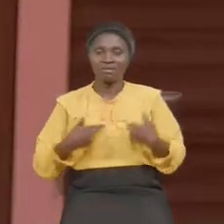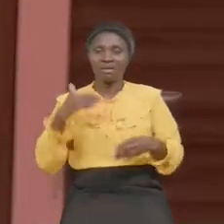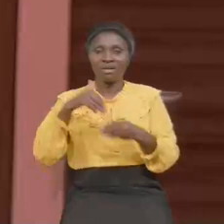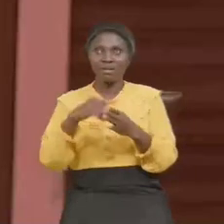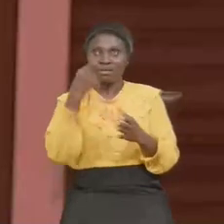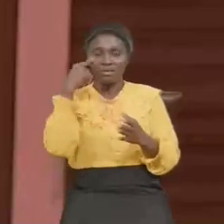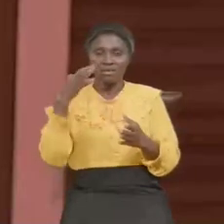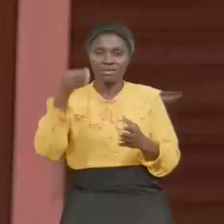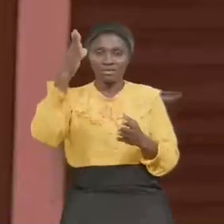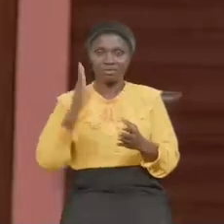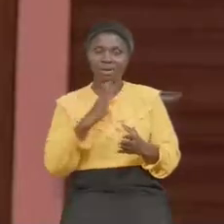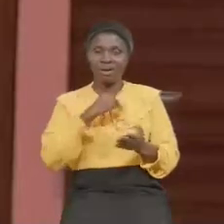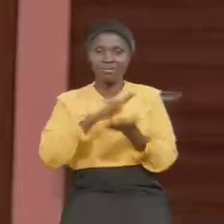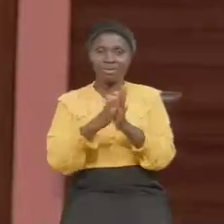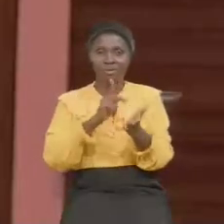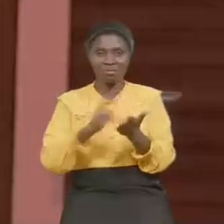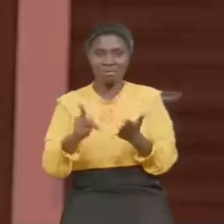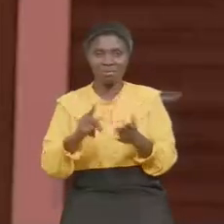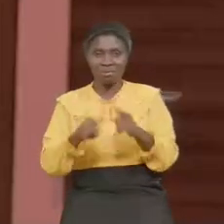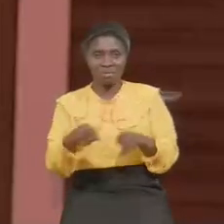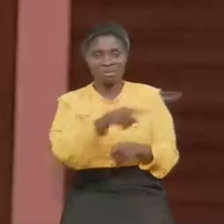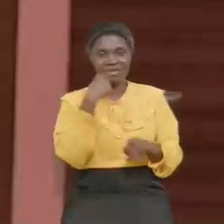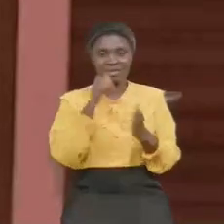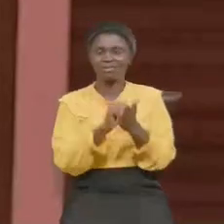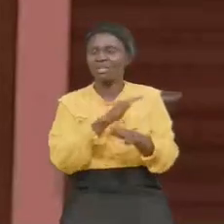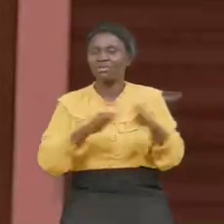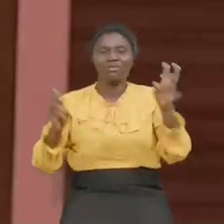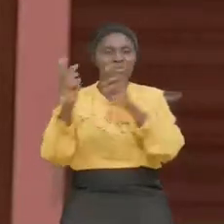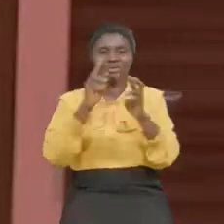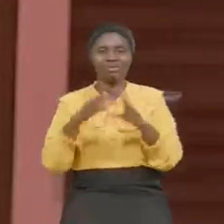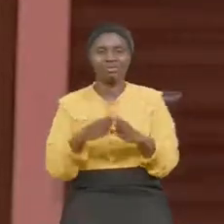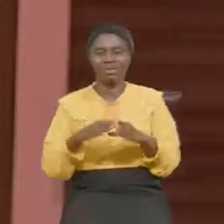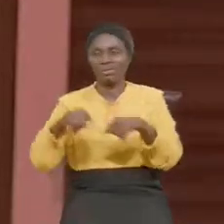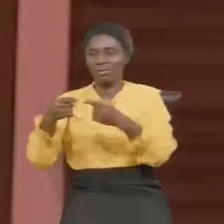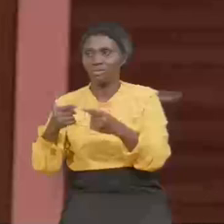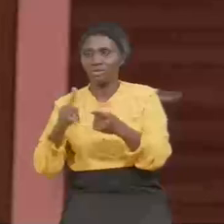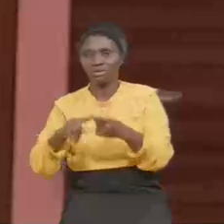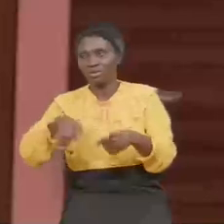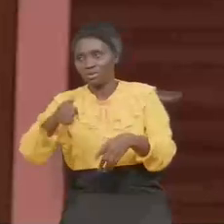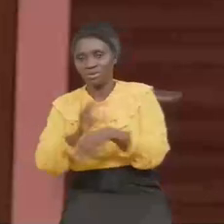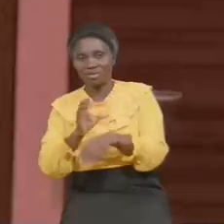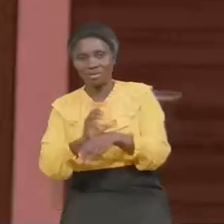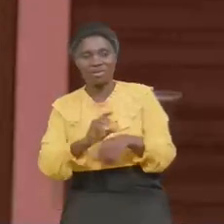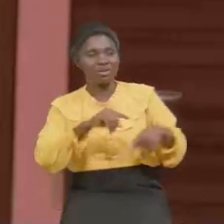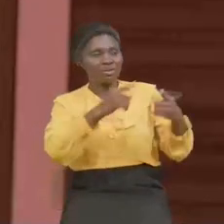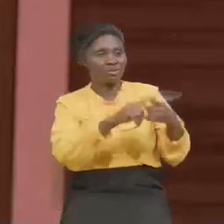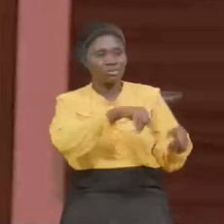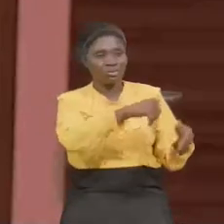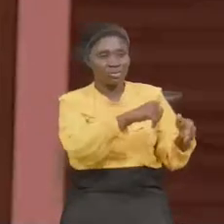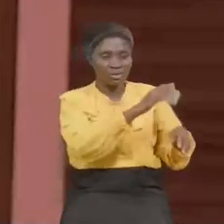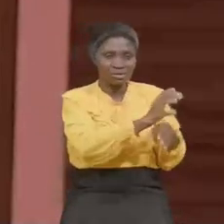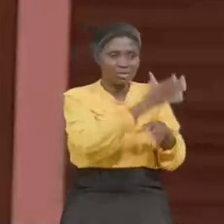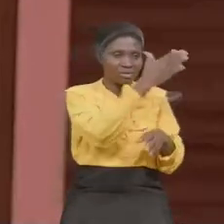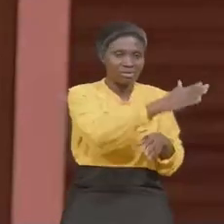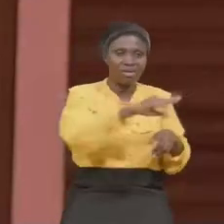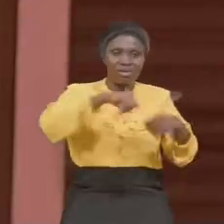dira, ne vous en faites pas, ah, vous me disciplinez ici. Il va dans telle autre église, il va dans tel autre ministère, il va dans telle